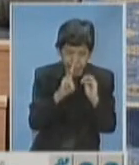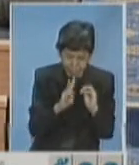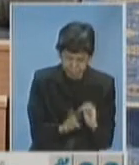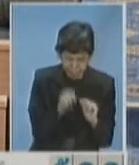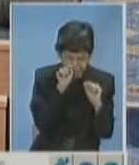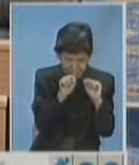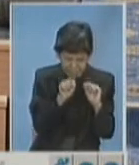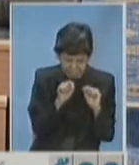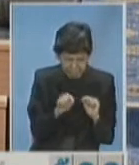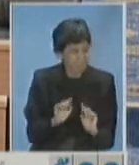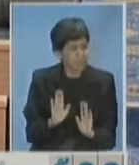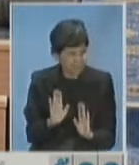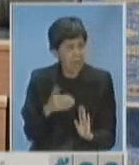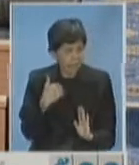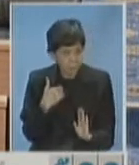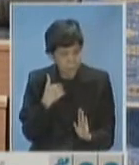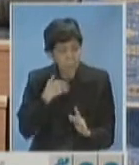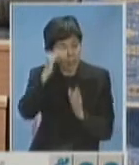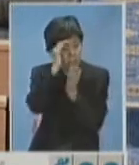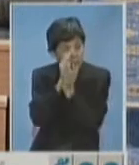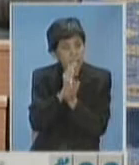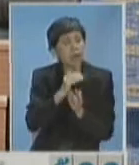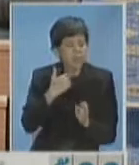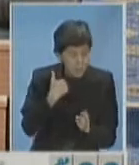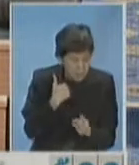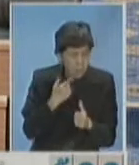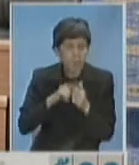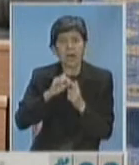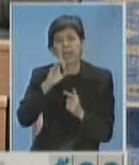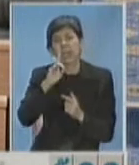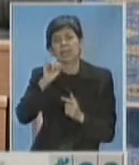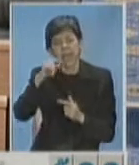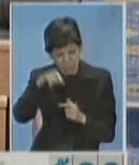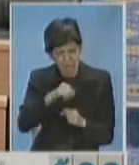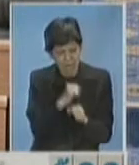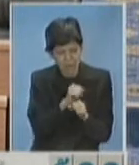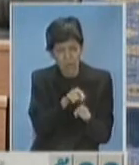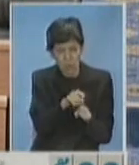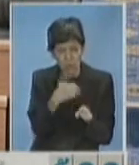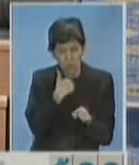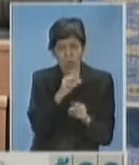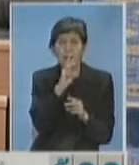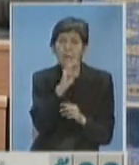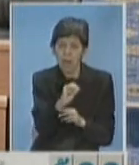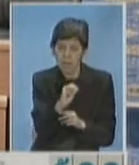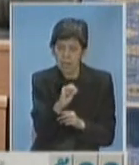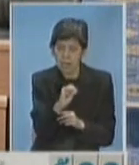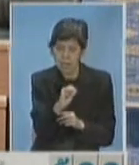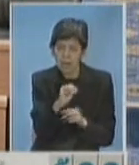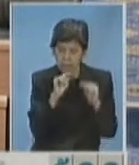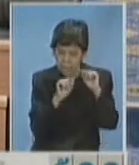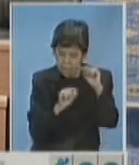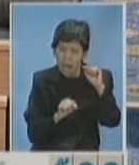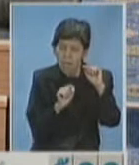เราก็ต้องเข้าไปถึงในหน่วยงานไม่ว่าจะเป็นสำนักงานตำรวจแห่งชาติจะเป็น DSI เนี่ยก็มีหน่วยงานรองรับซึ่งก็อยู่ในมาตรา